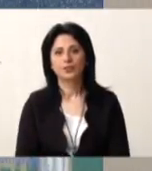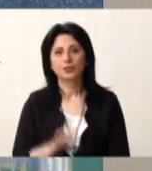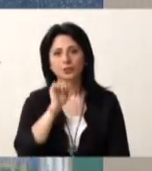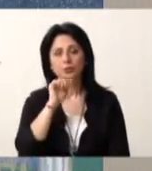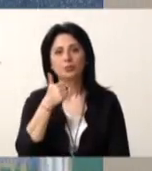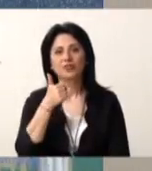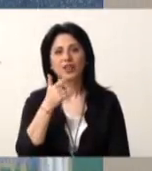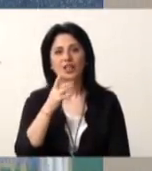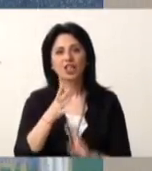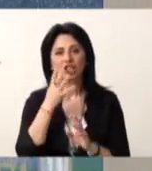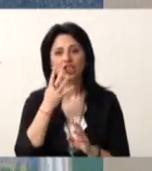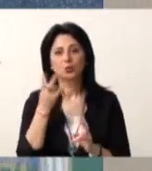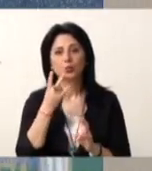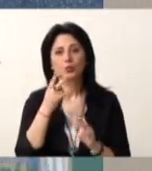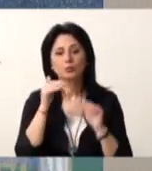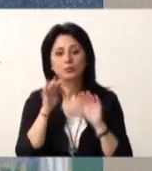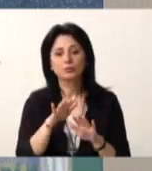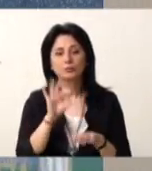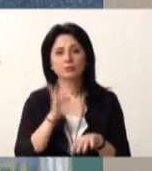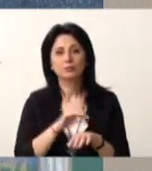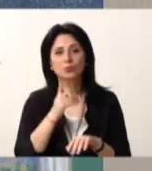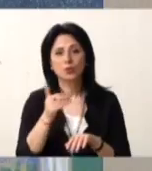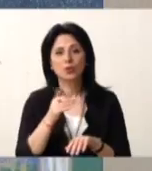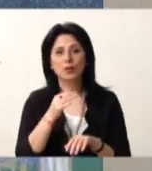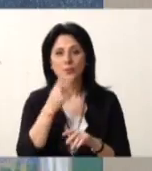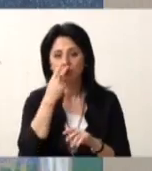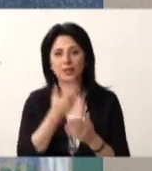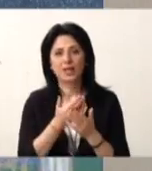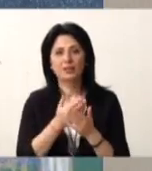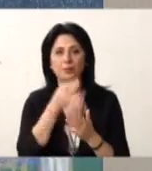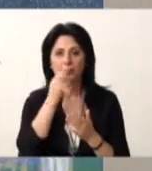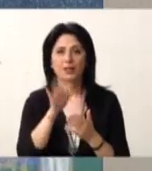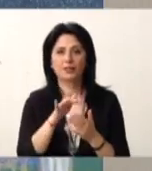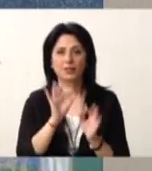ჯერ პირველ რიგში უნდა დავსვათ თქვათ დიაგნოზი და იმის დამიხედვით მე